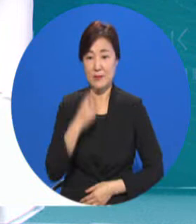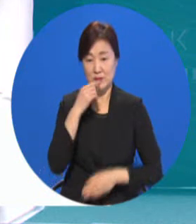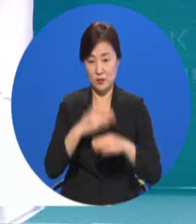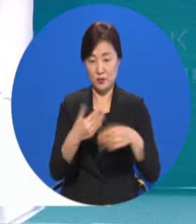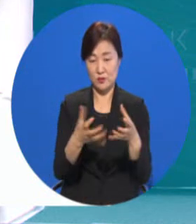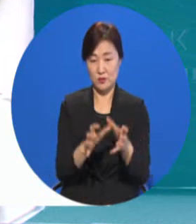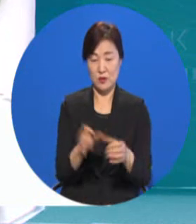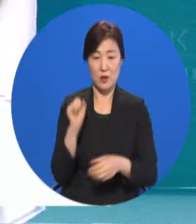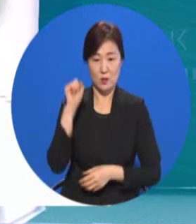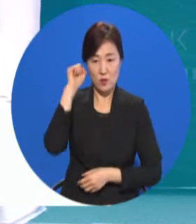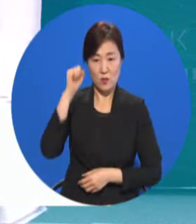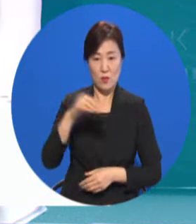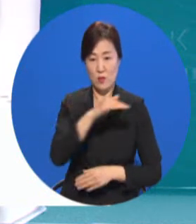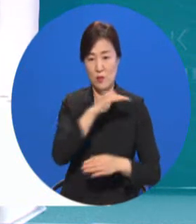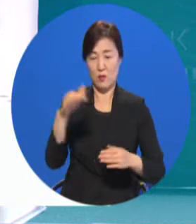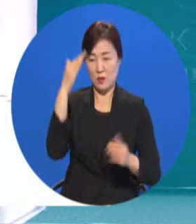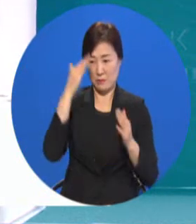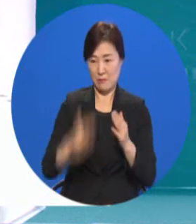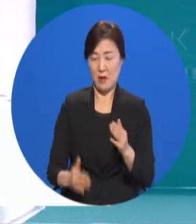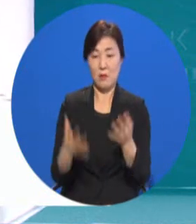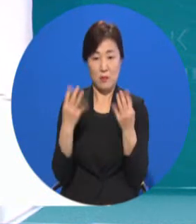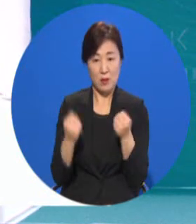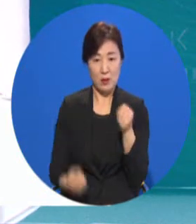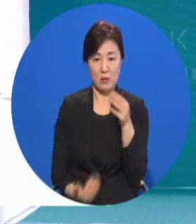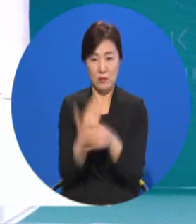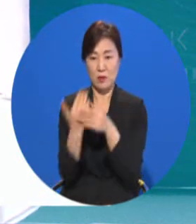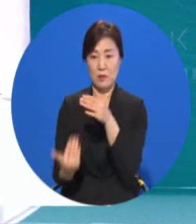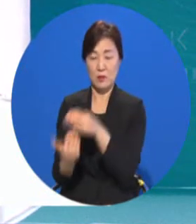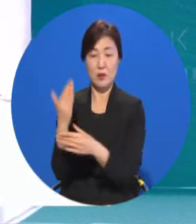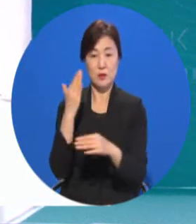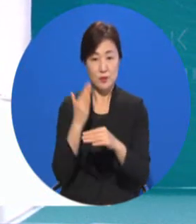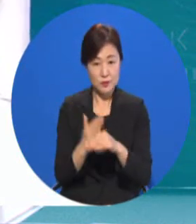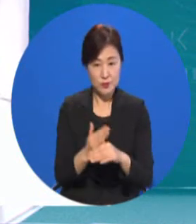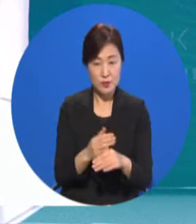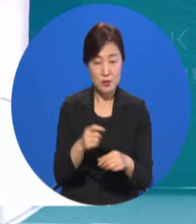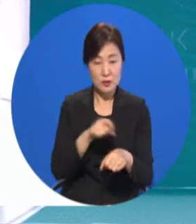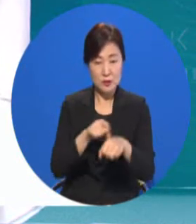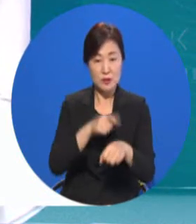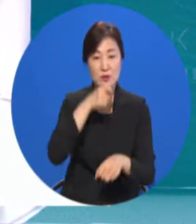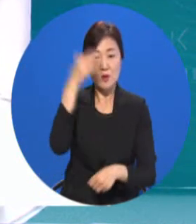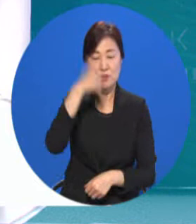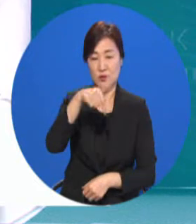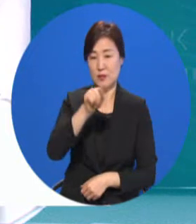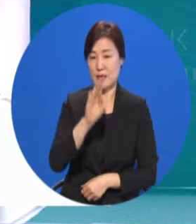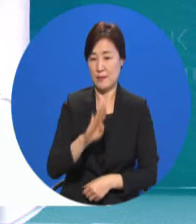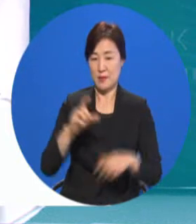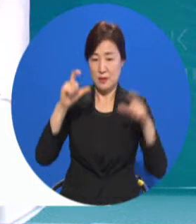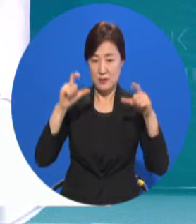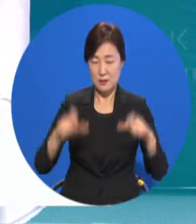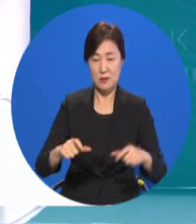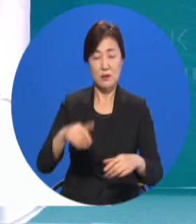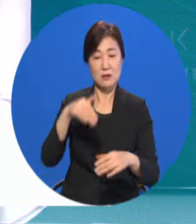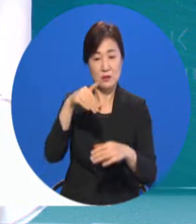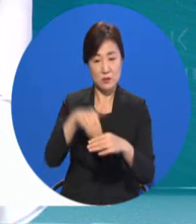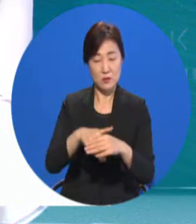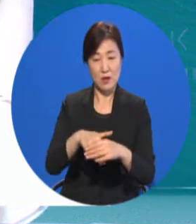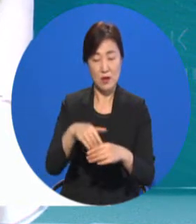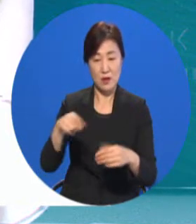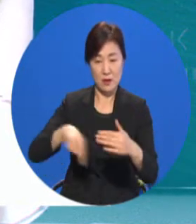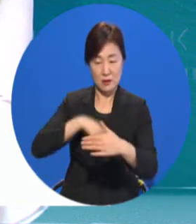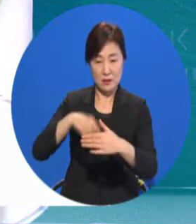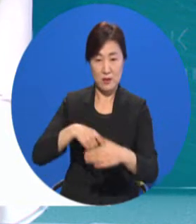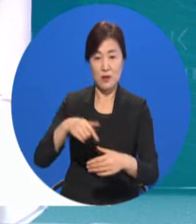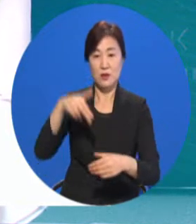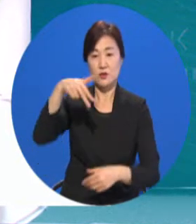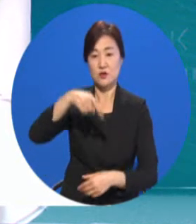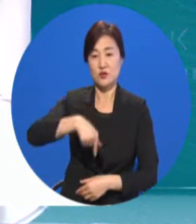경선에서 탈락하는 등 아주 이변이 속출하고 있습니다. 네, 특히 여수 갑 선거구는 가장 인지도가 높았던 주철현 전